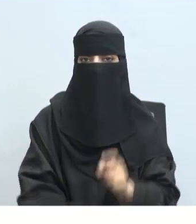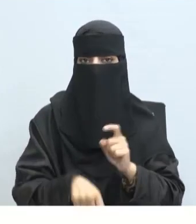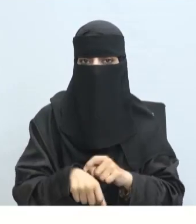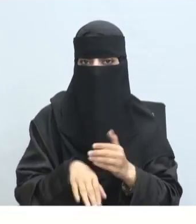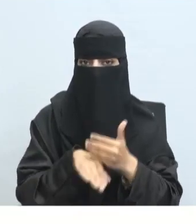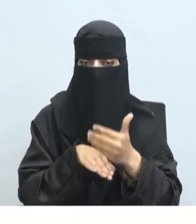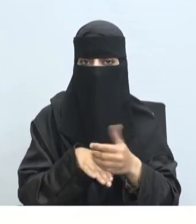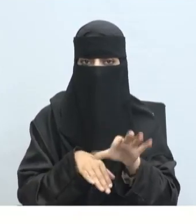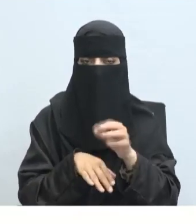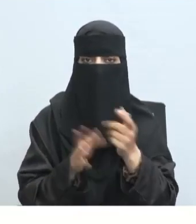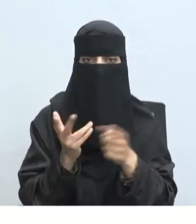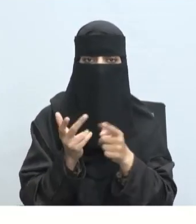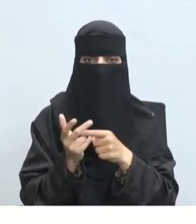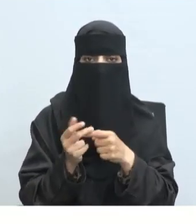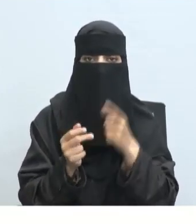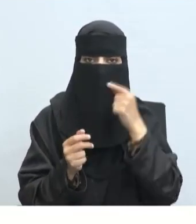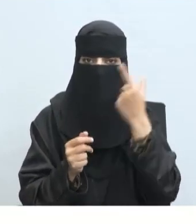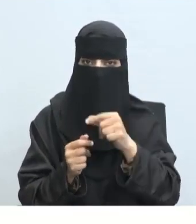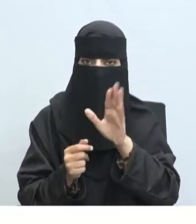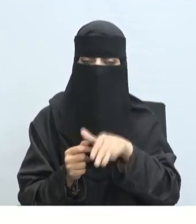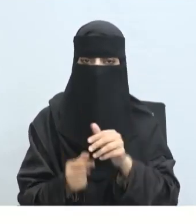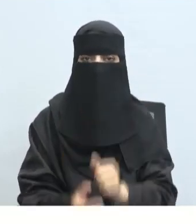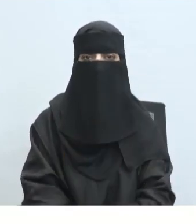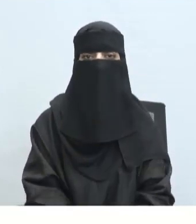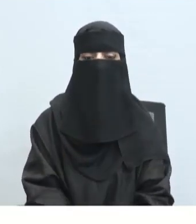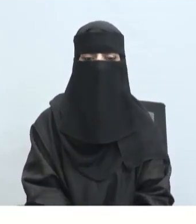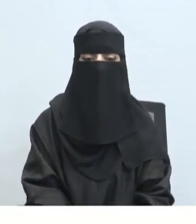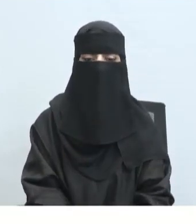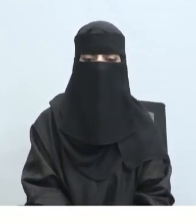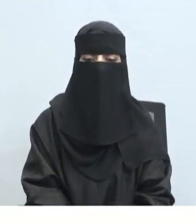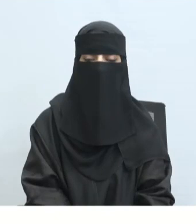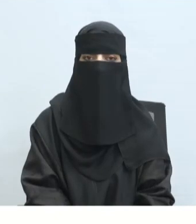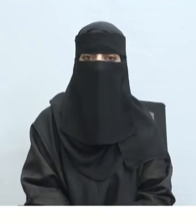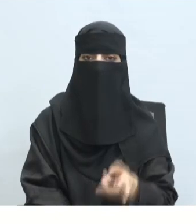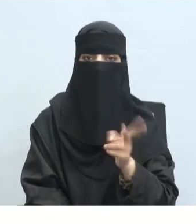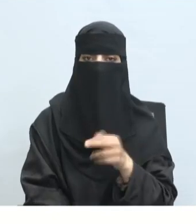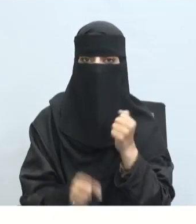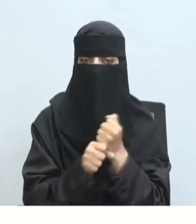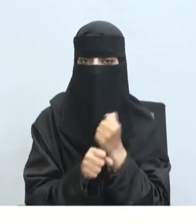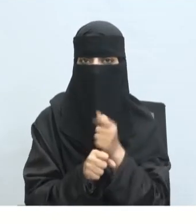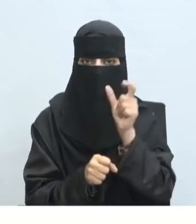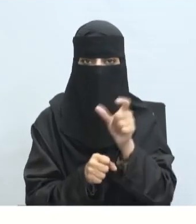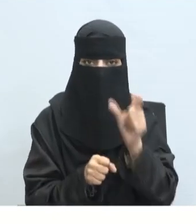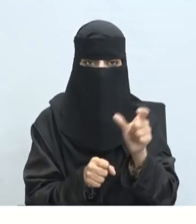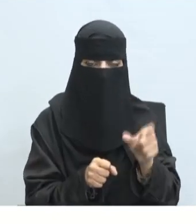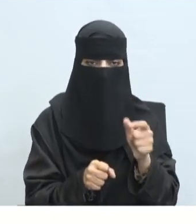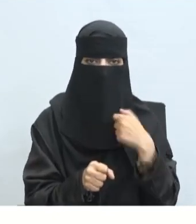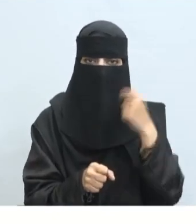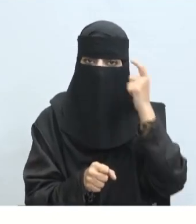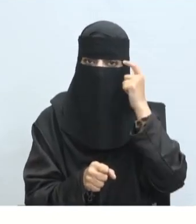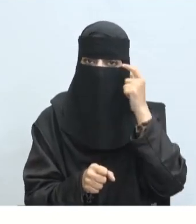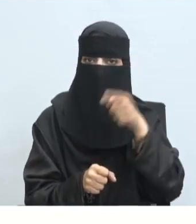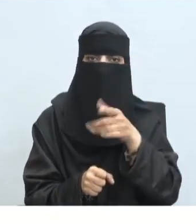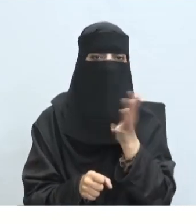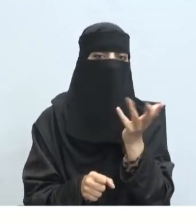يتاخر قد ينتج عن تكاليف وغرامات في اقامه الفعاليه ايضا العاملون حينما نخطط نعرف الحجم